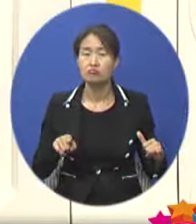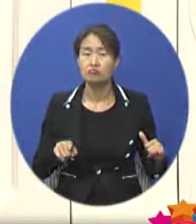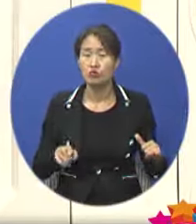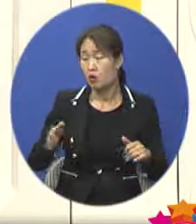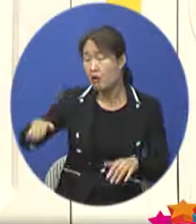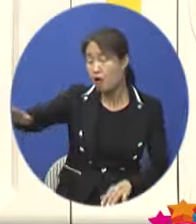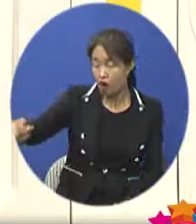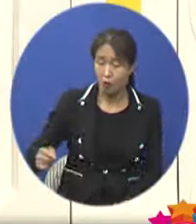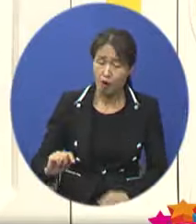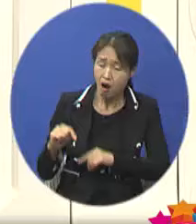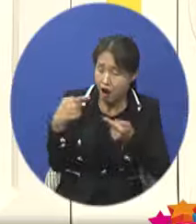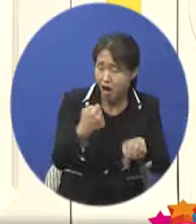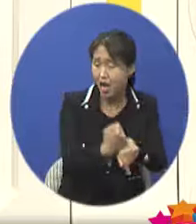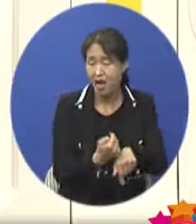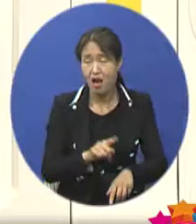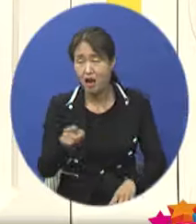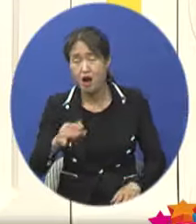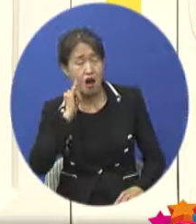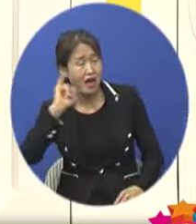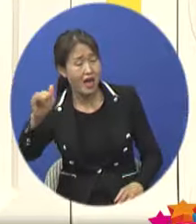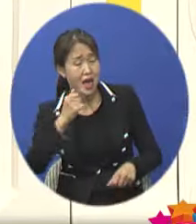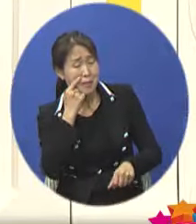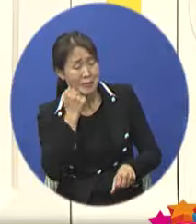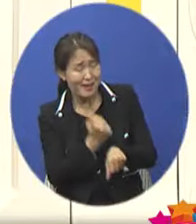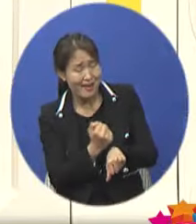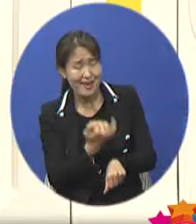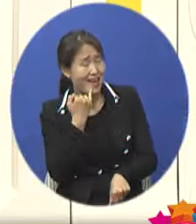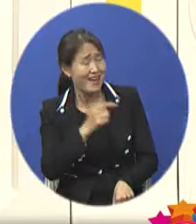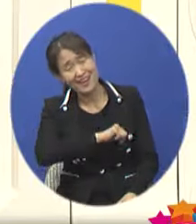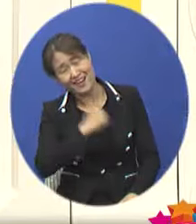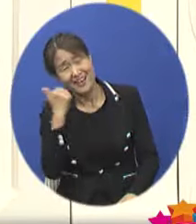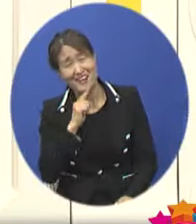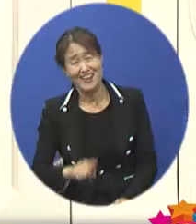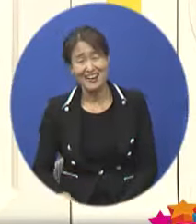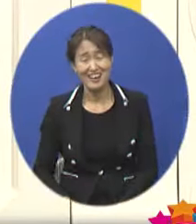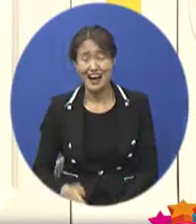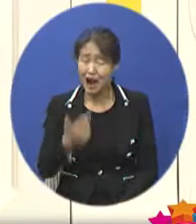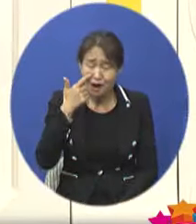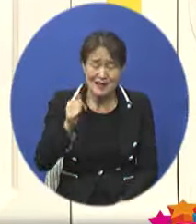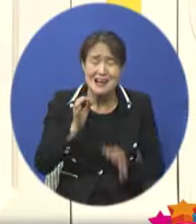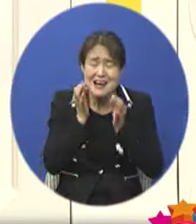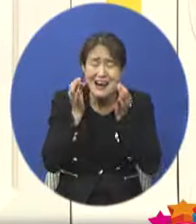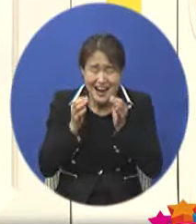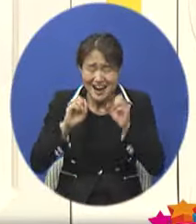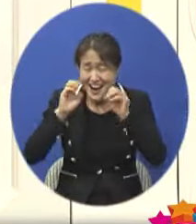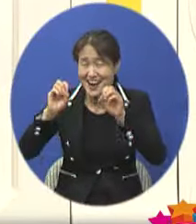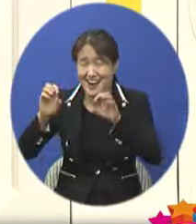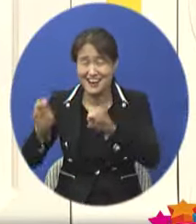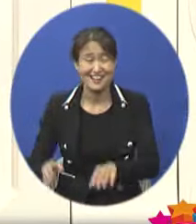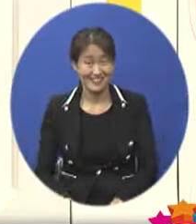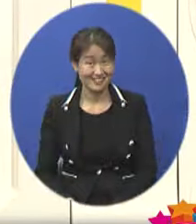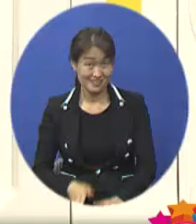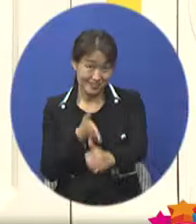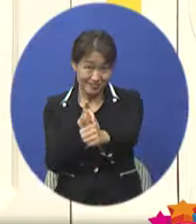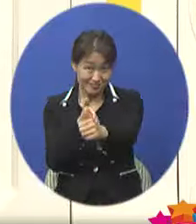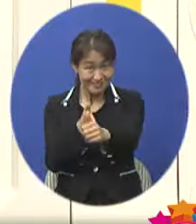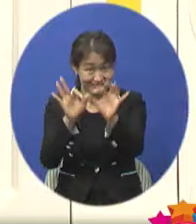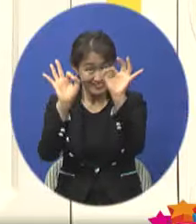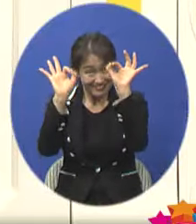한번 참여해봐. 거기도 한번 참여해봐. 이렇게 했어요. 우리 아버님께서 그냥 적극 추천을 예. 좀 해주세요. 홍보 좀